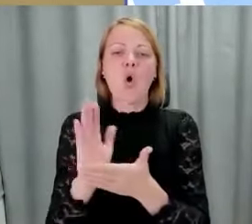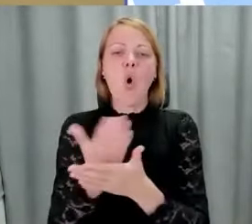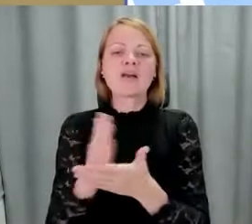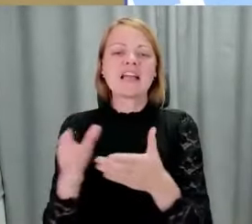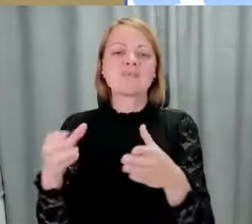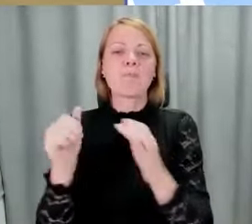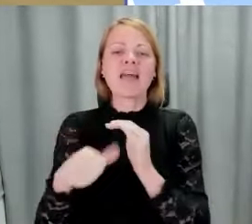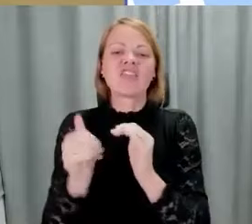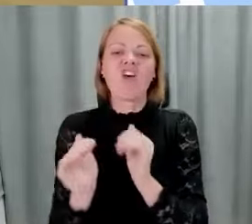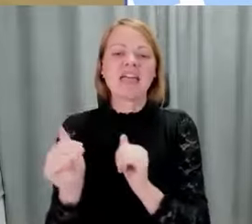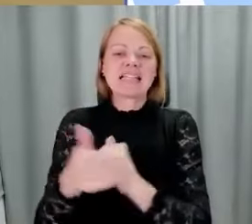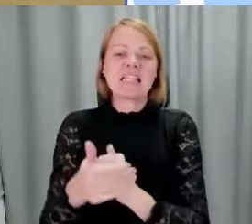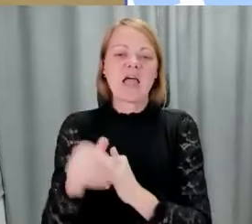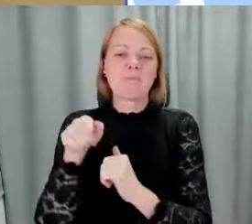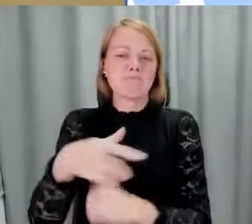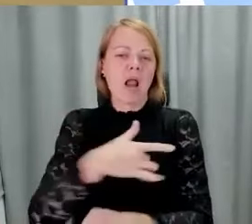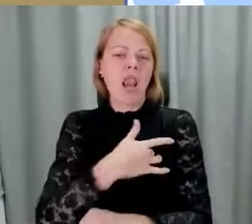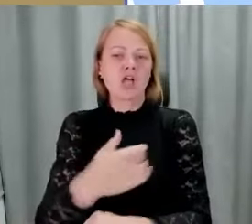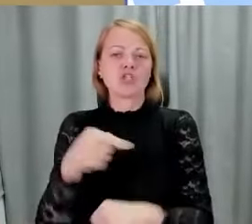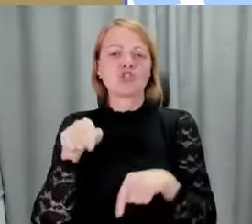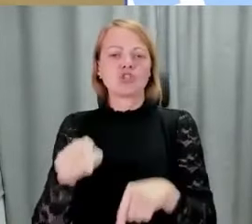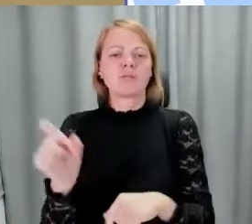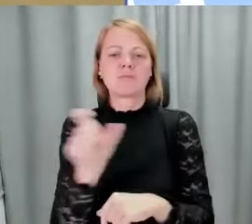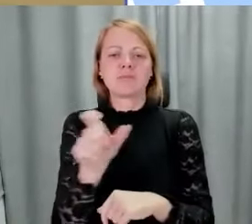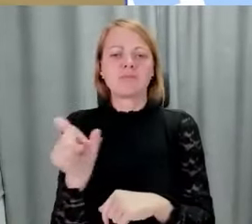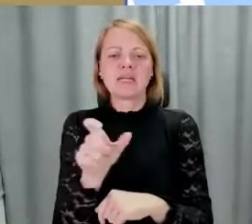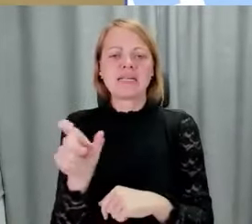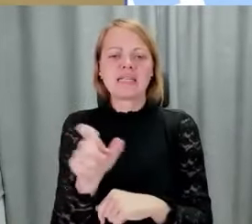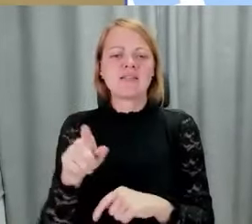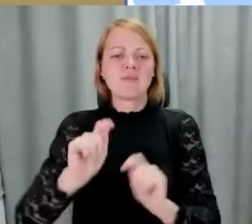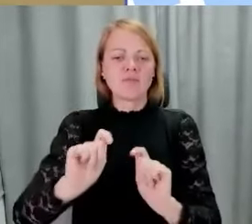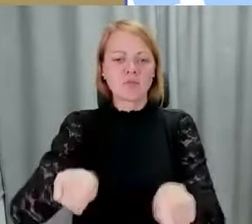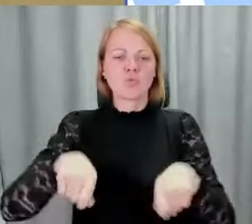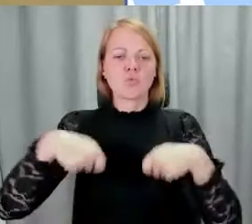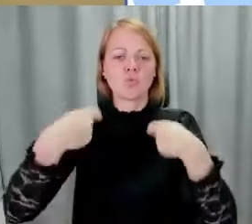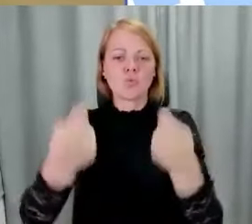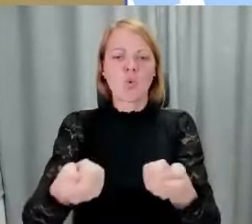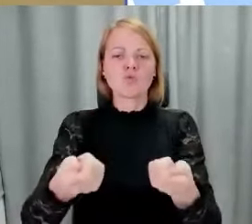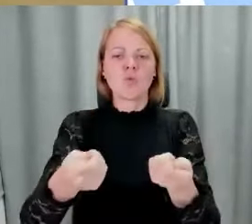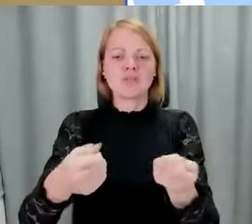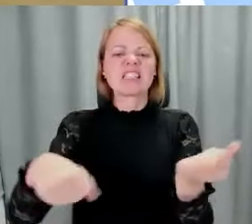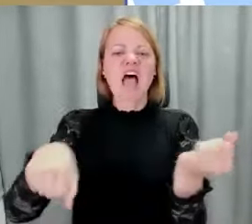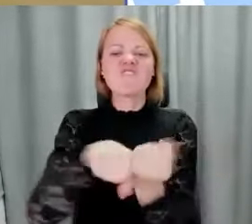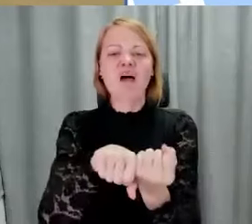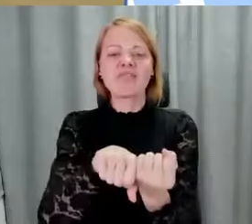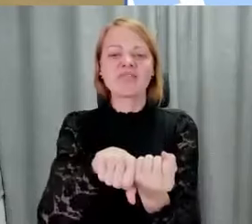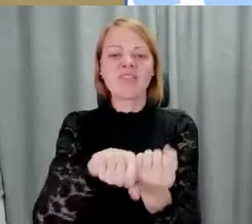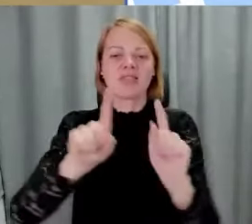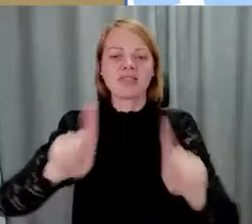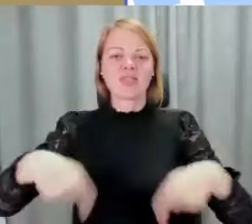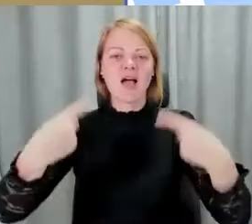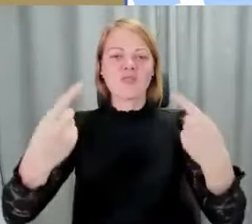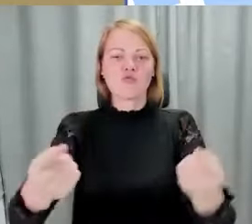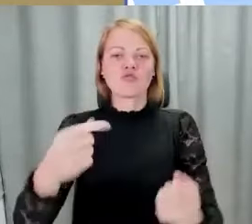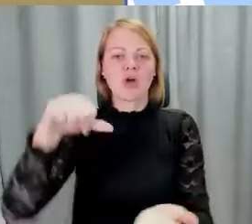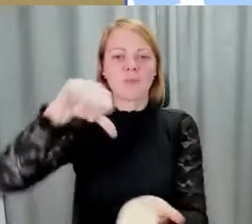Un man liekas, ka šis ir tas brīdis, ka varbūt jānodod stafete jaunā, nu, nākošajiem runātājiem,